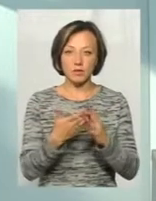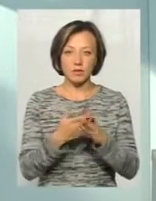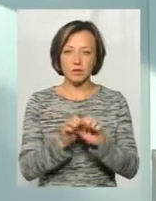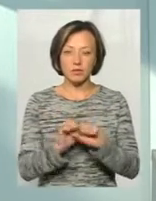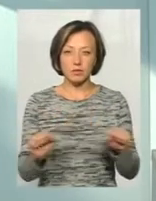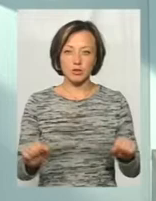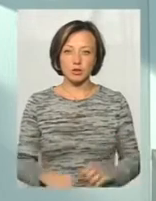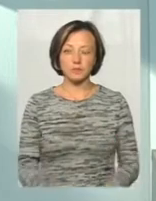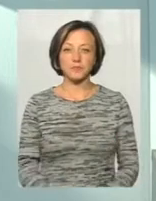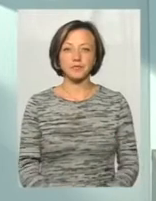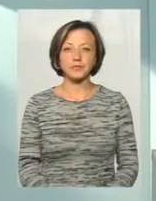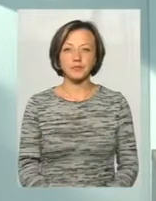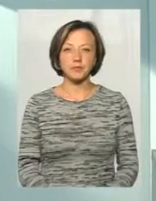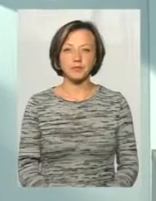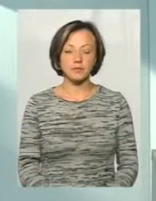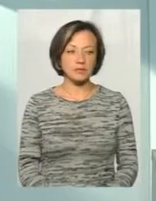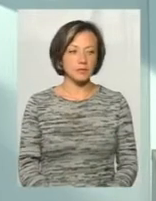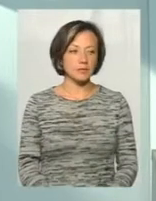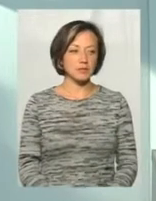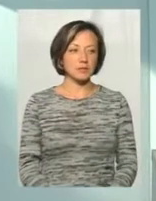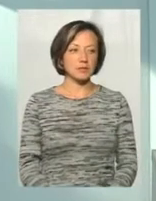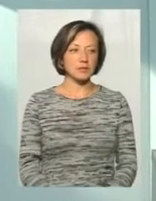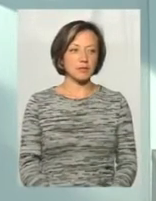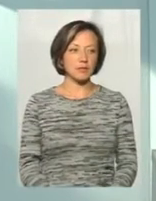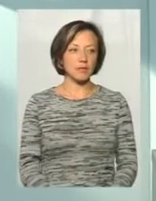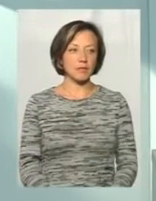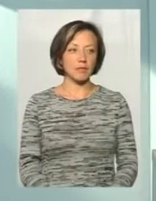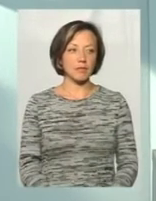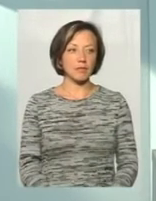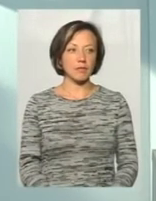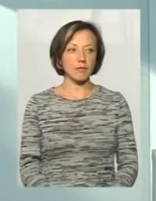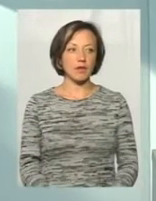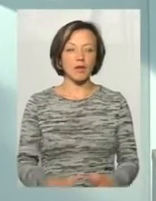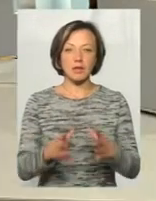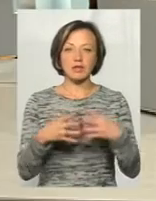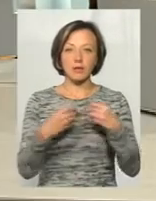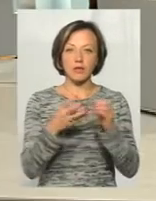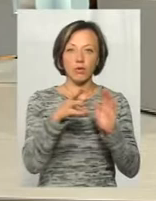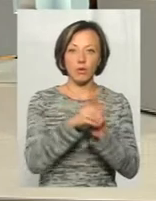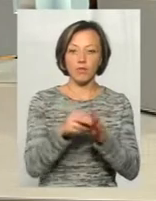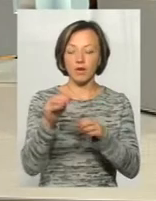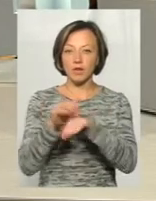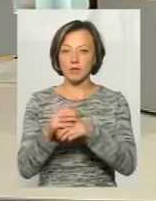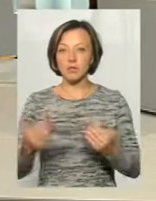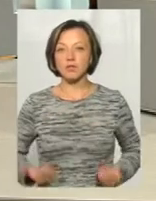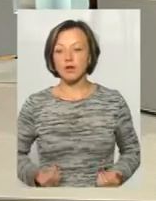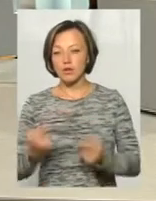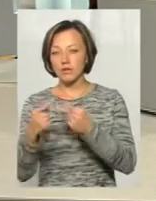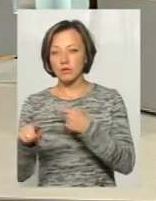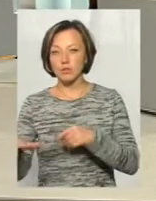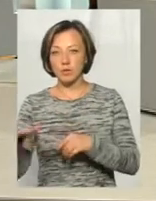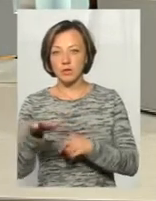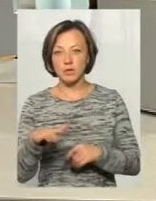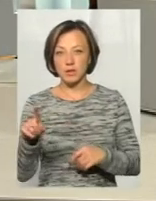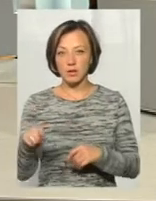місцем реєстрації людина входить в склад сім'ї, яка отримує субсидію, і потім людина фактично десь проживає в іншому житловому приміщенні